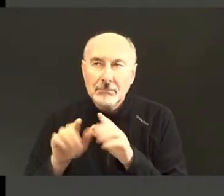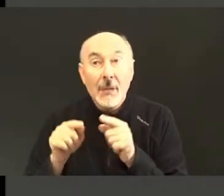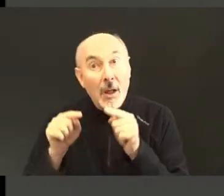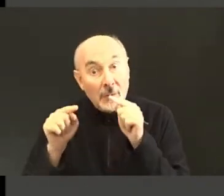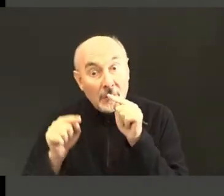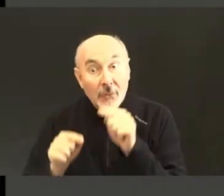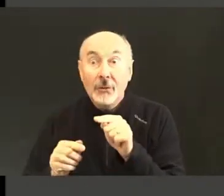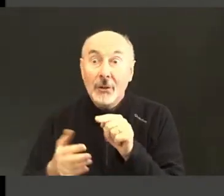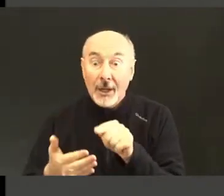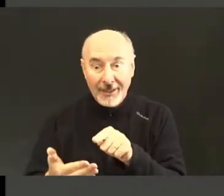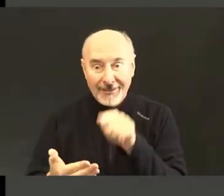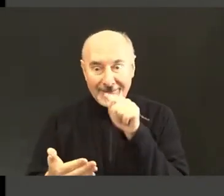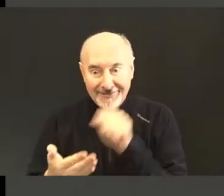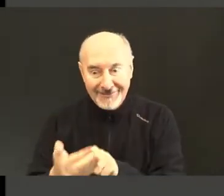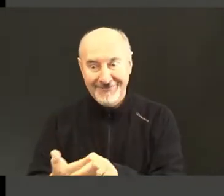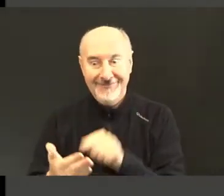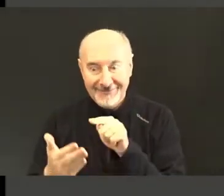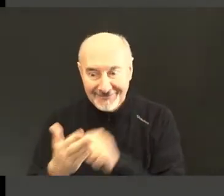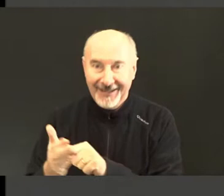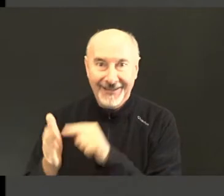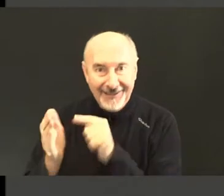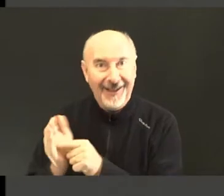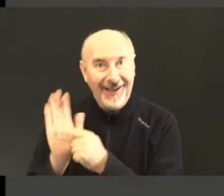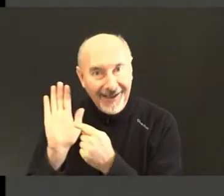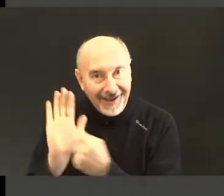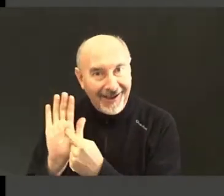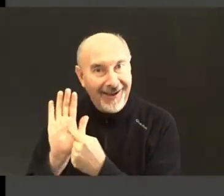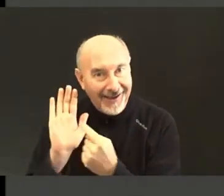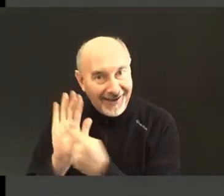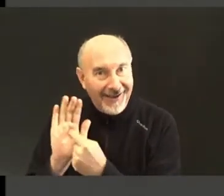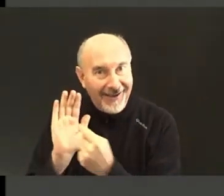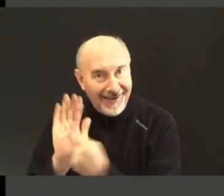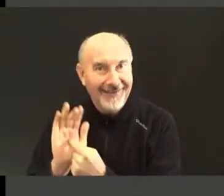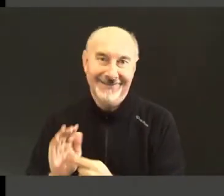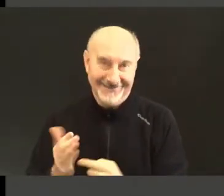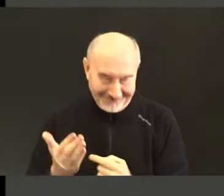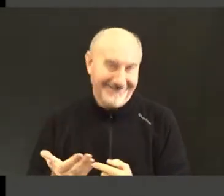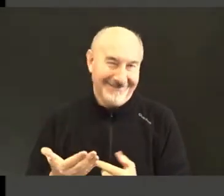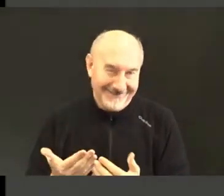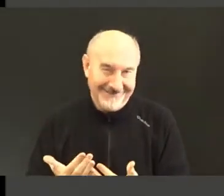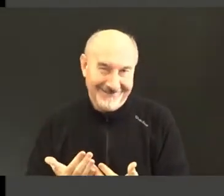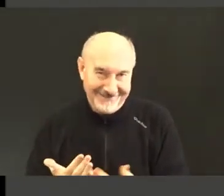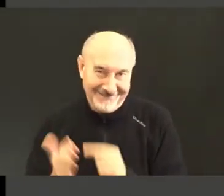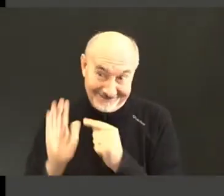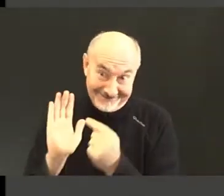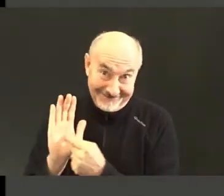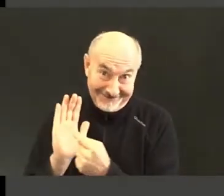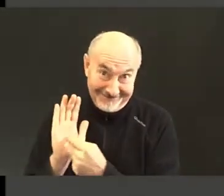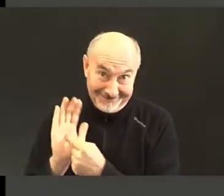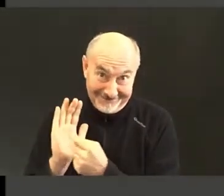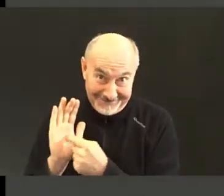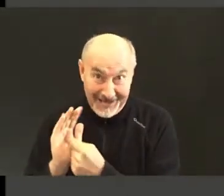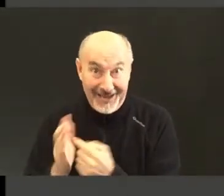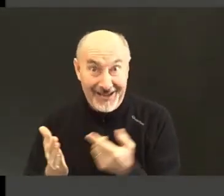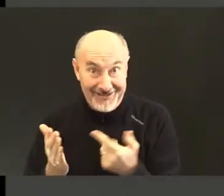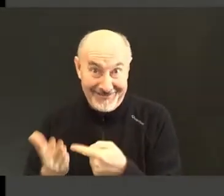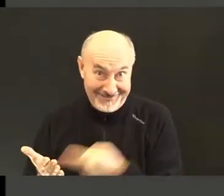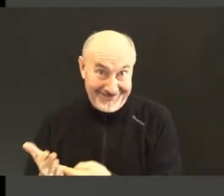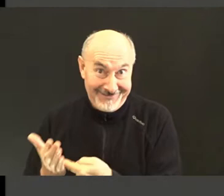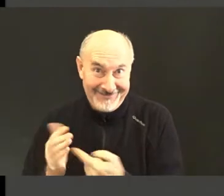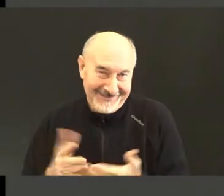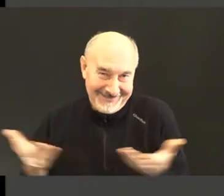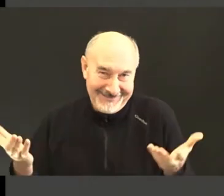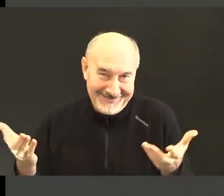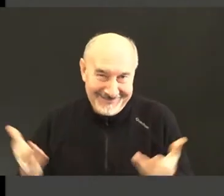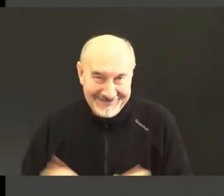dov'è e dove si troverà domani. A pagina 6 del mio atlante scolastico.